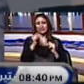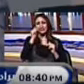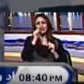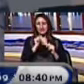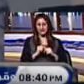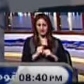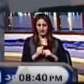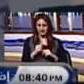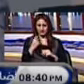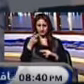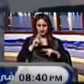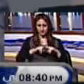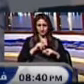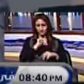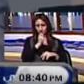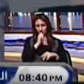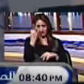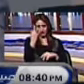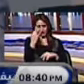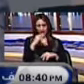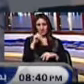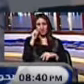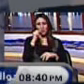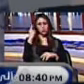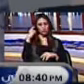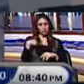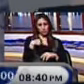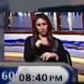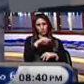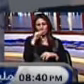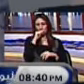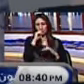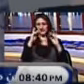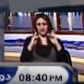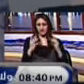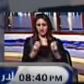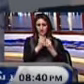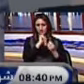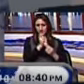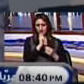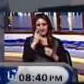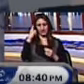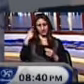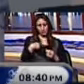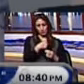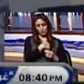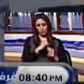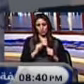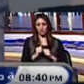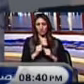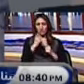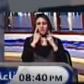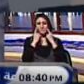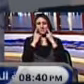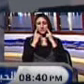به. الفقرة الثالثة دكتور عاصم فرج أستاذ الأمراض الجلدية والتجميل في ضيافة الزميلة العزيزة ريهام السهلي في فقرة